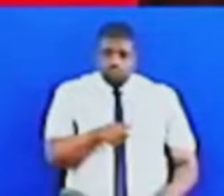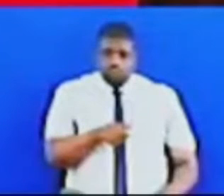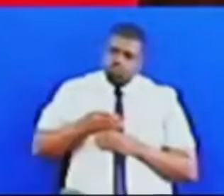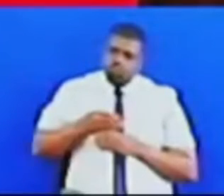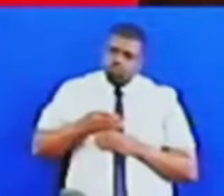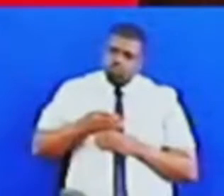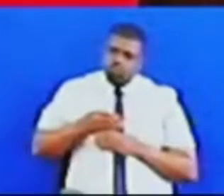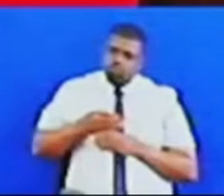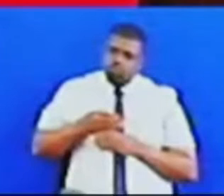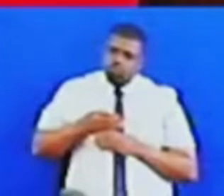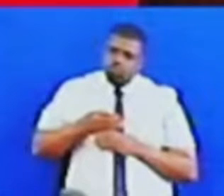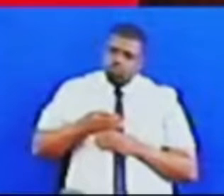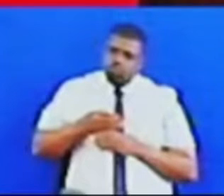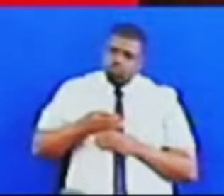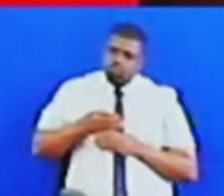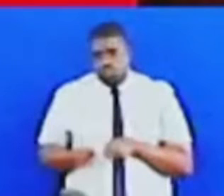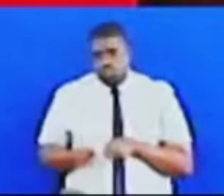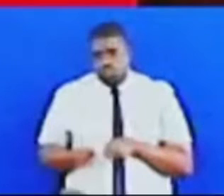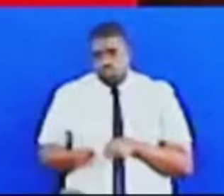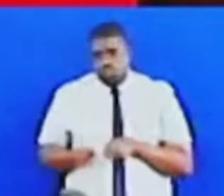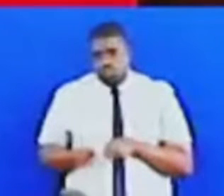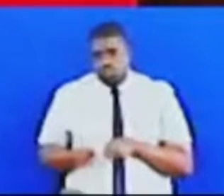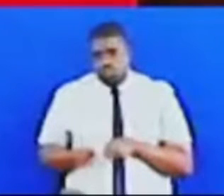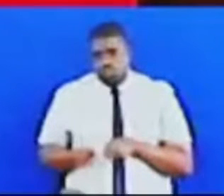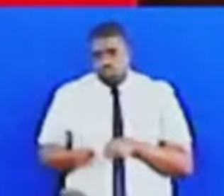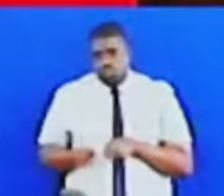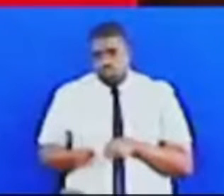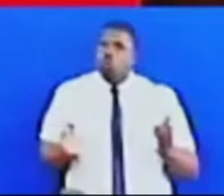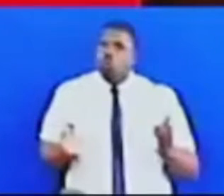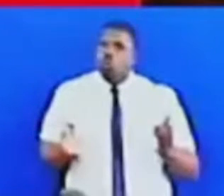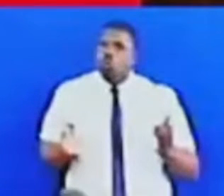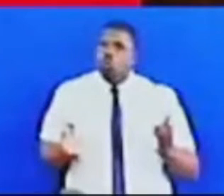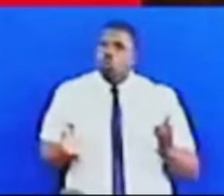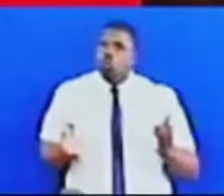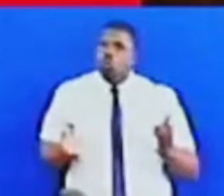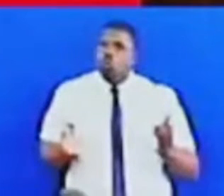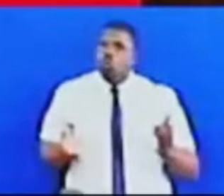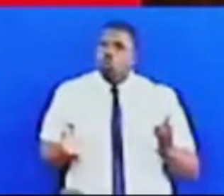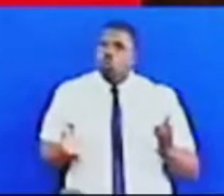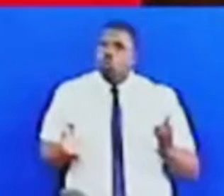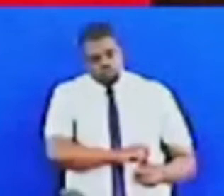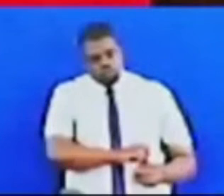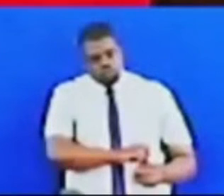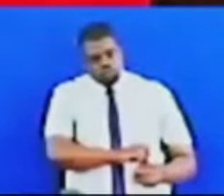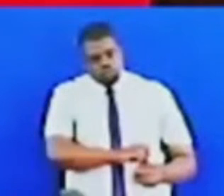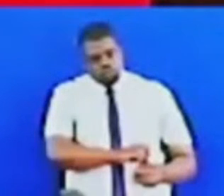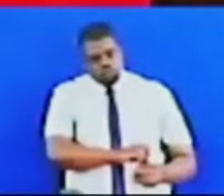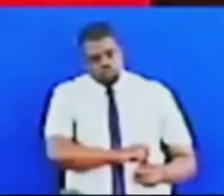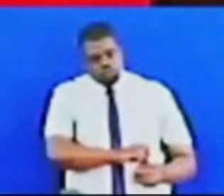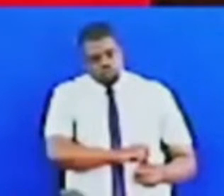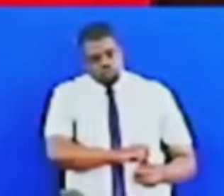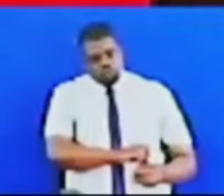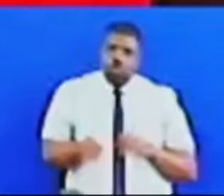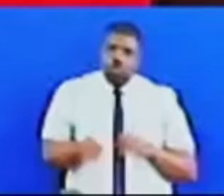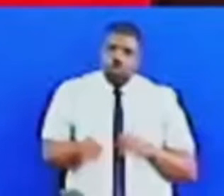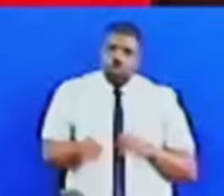tozo, kuna watu walijitokeza wakasema kama hawawezi kutoa hizo tozo, kulipa hizo tozo, wahamie